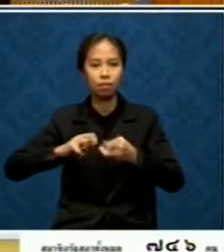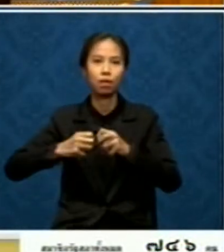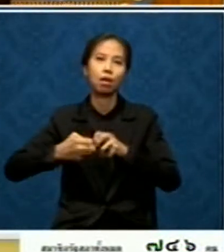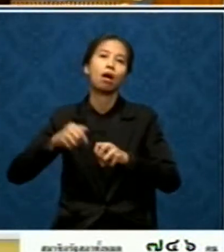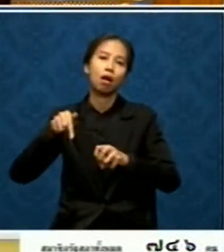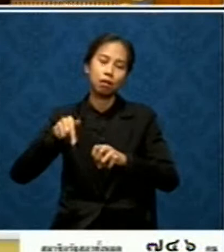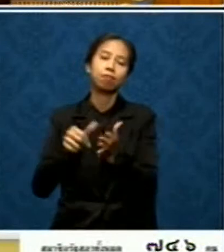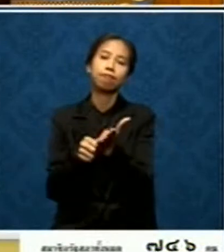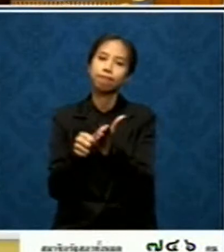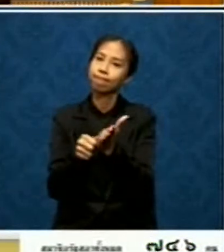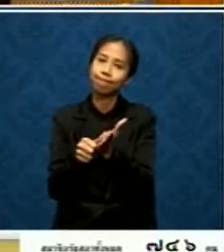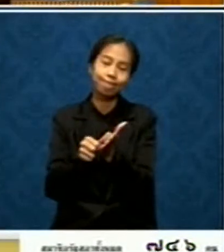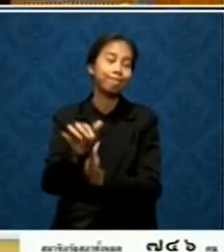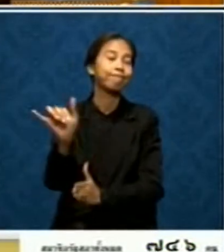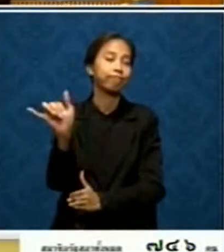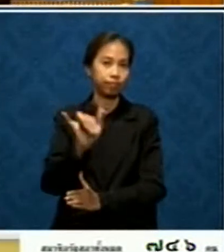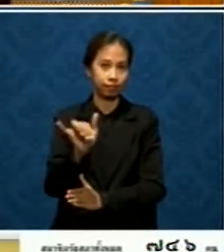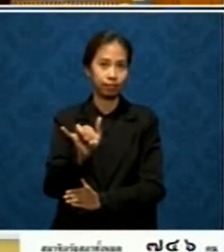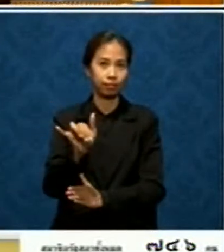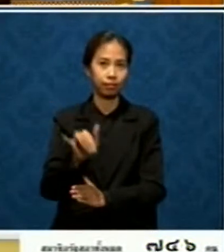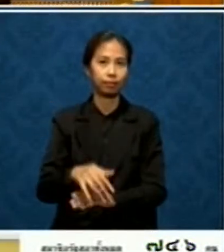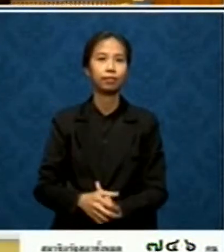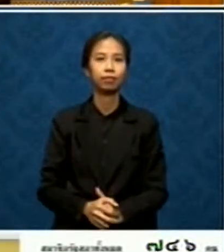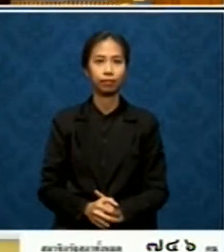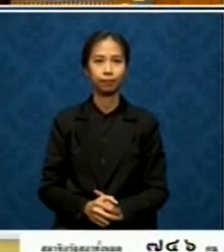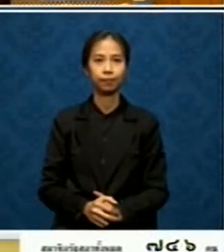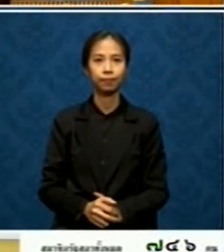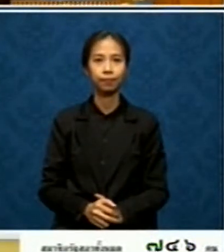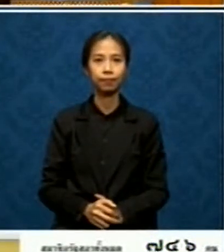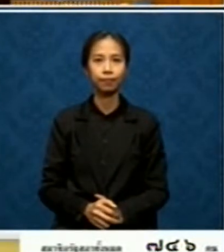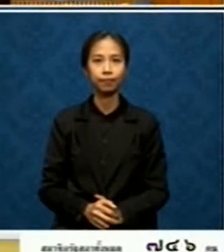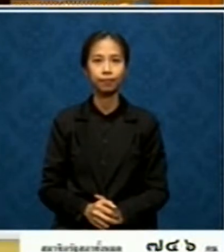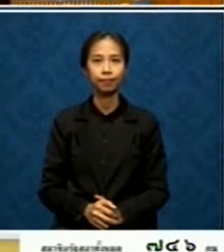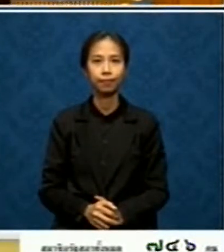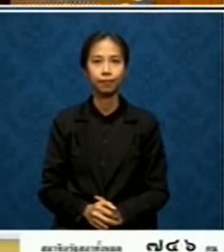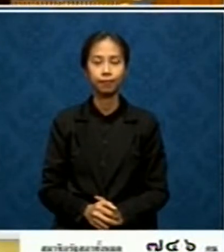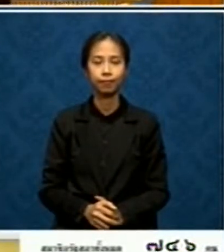ไม่ได้รับการแก้ไขอย่างเป็นระบบและมีประสิทธิภา